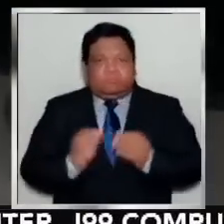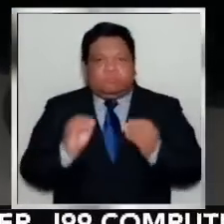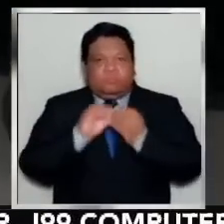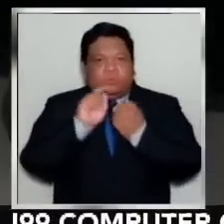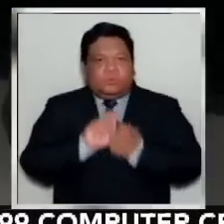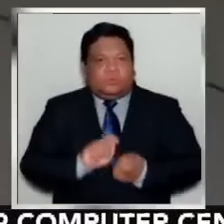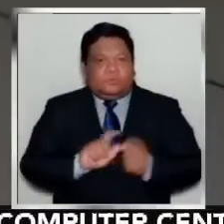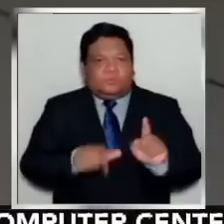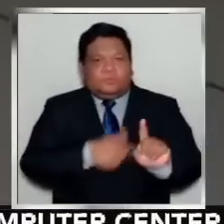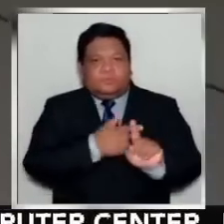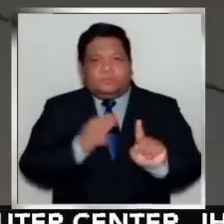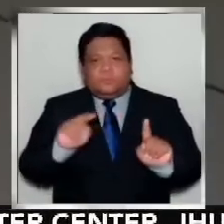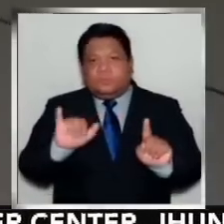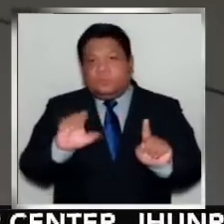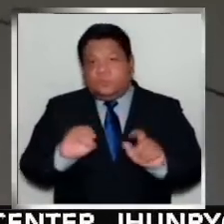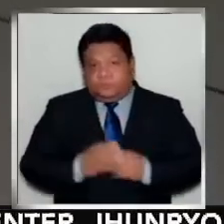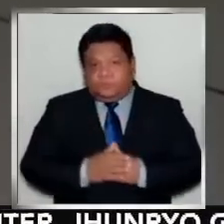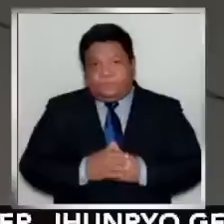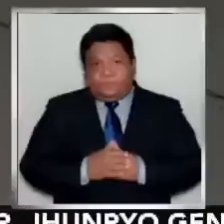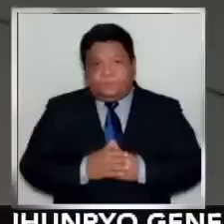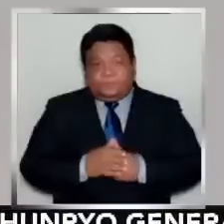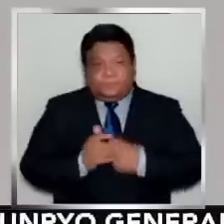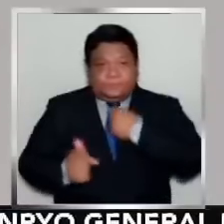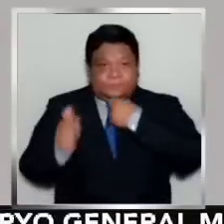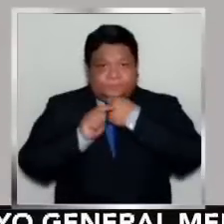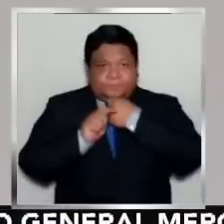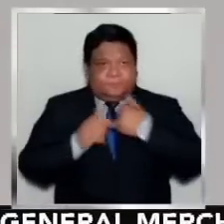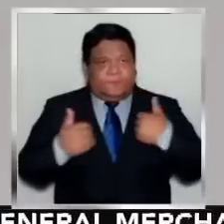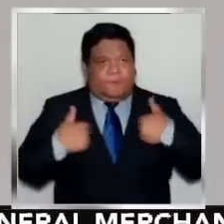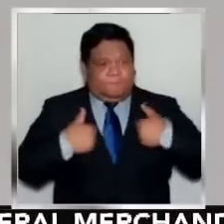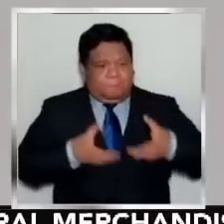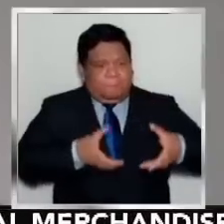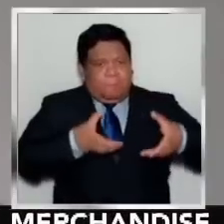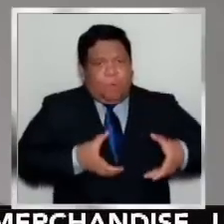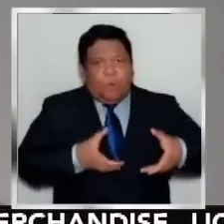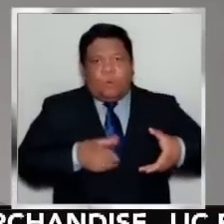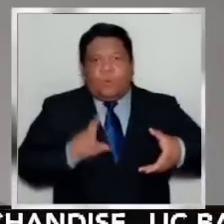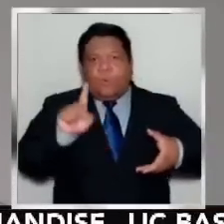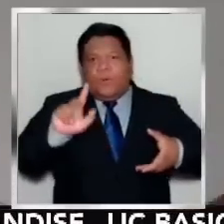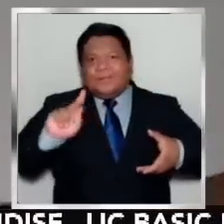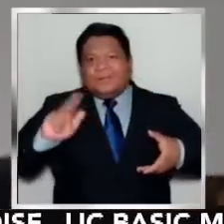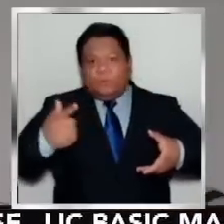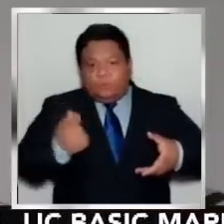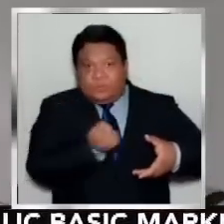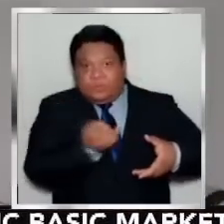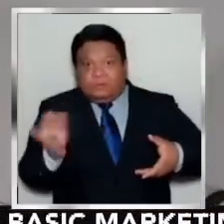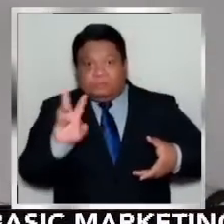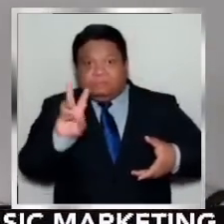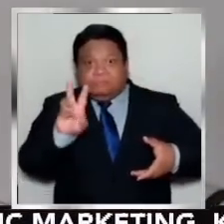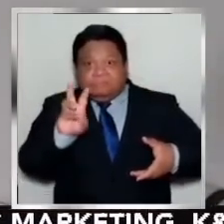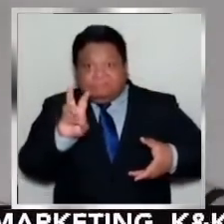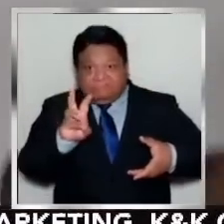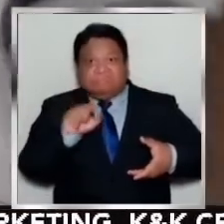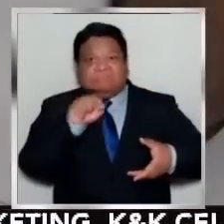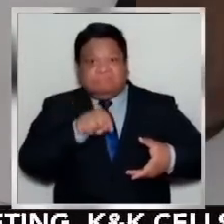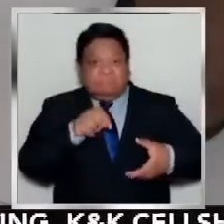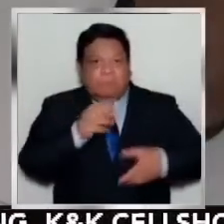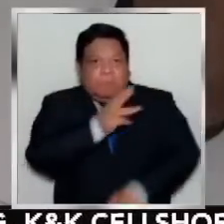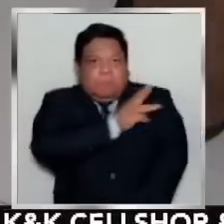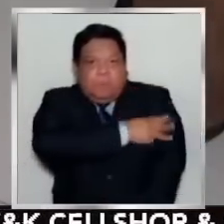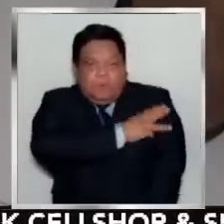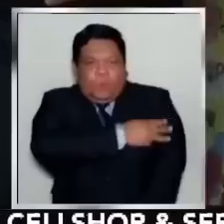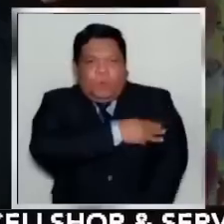Anim na bloke ng marijuana na tigi-isang kilo ang bigat at ilang nakasashay. Yan ang natagpuan ng mga taga Quezon City Police District